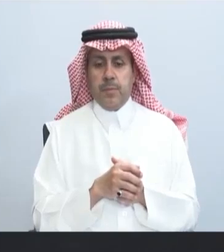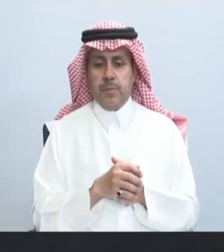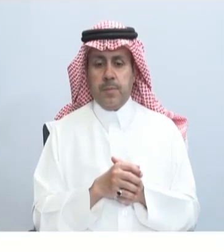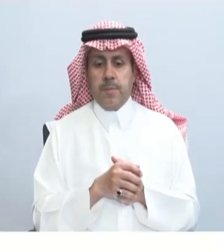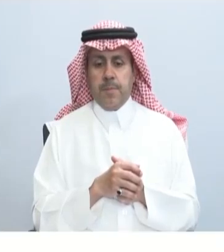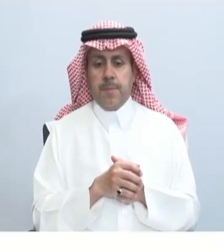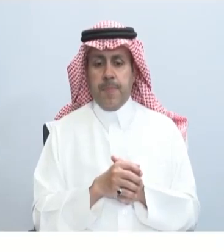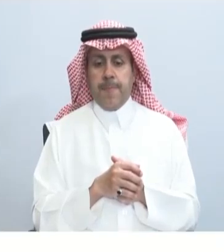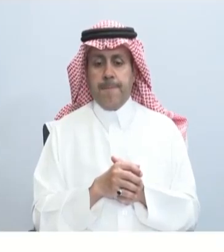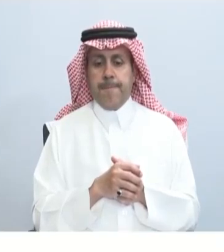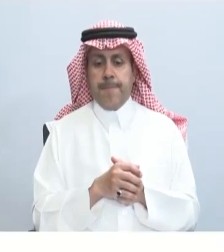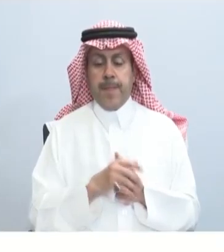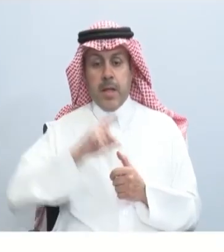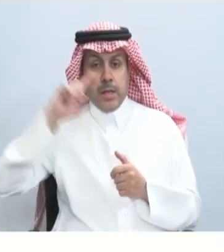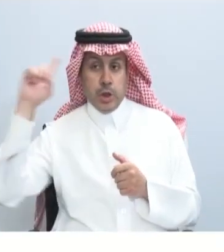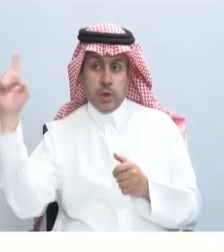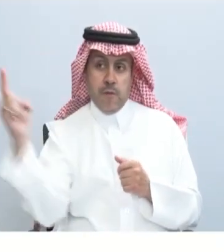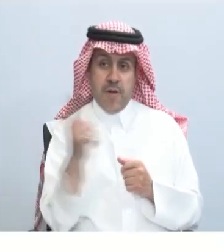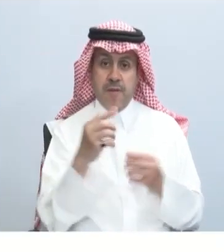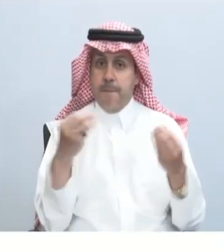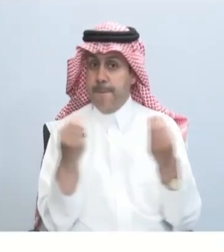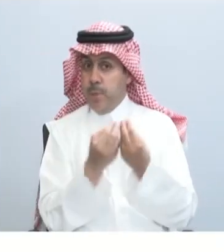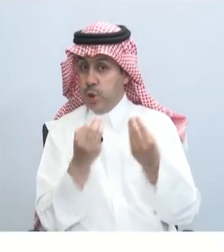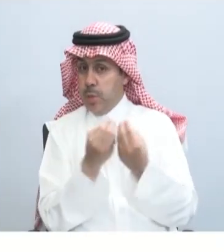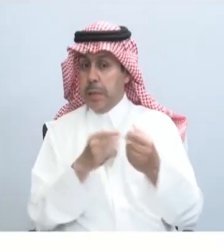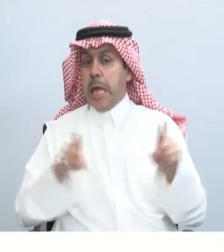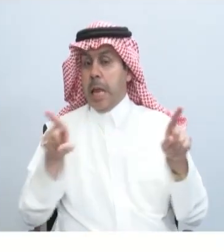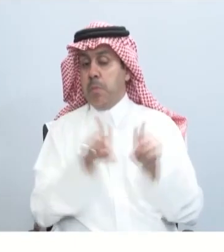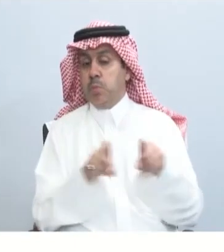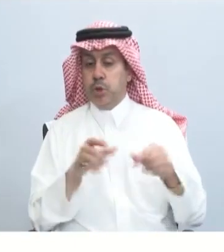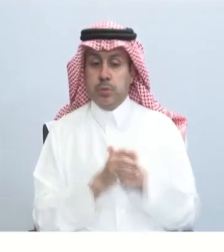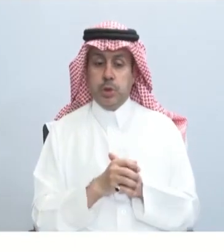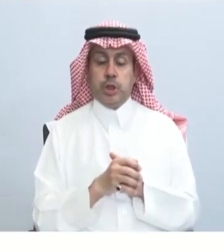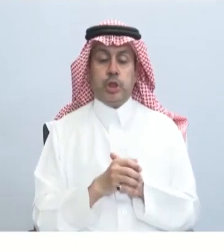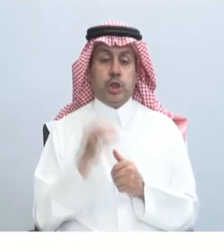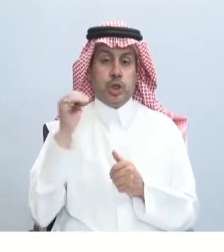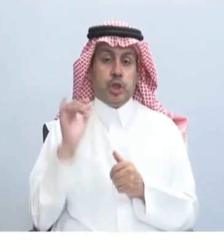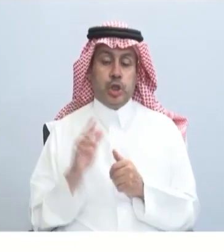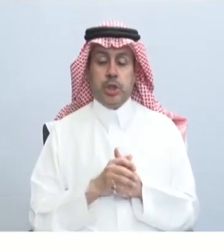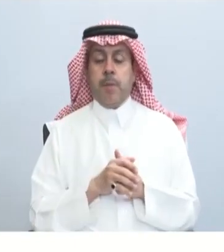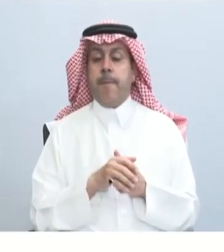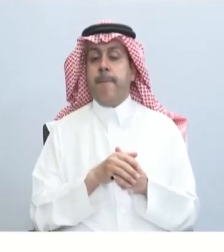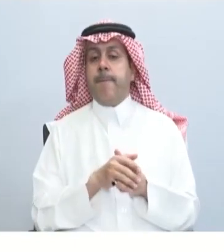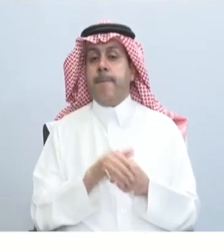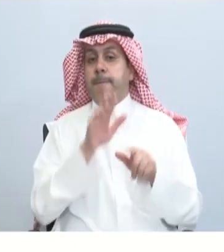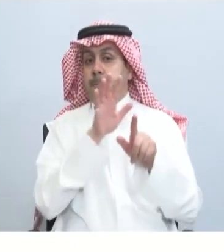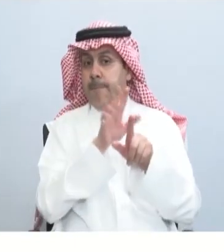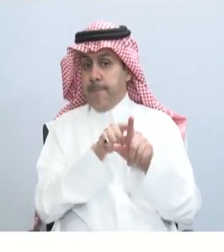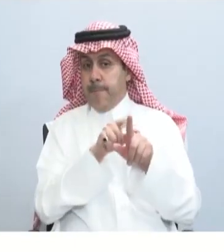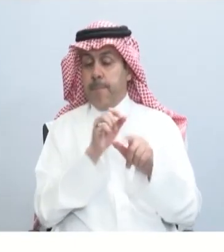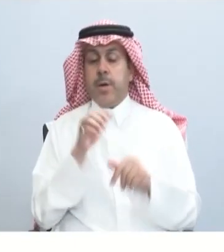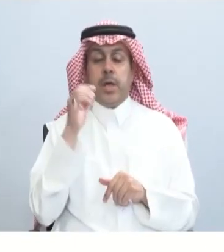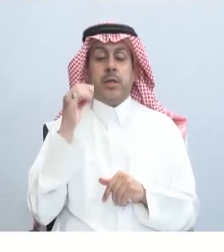ترى التفاف مجموعه من جيش قريش بقياده خالد بن الوليد